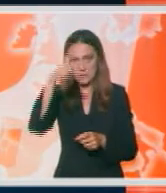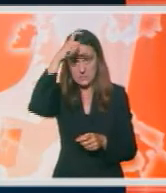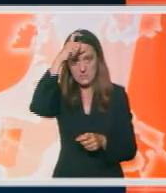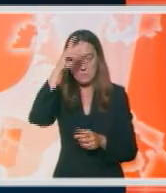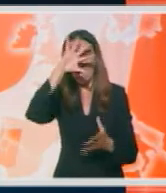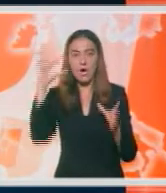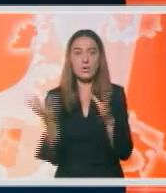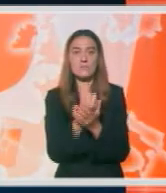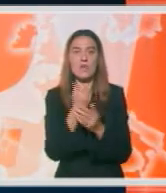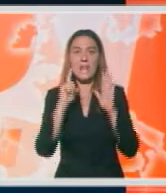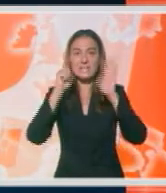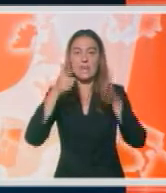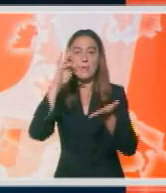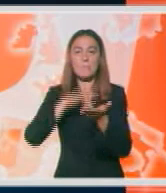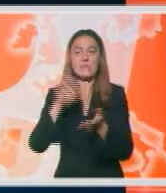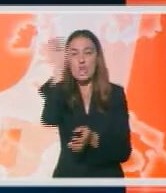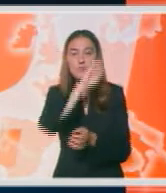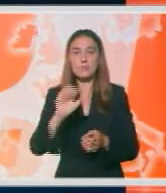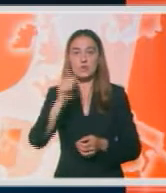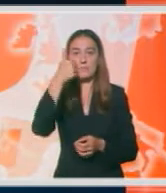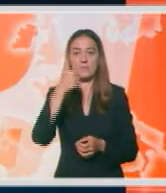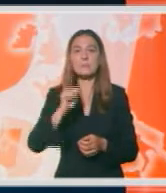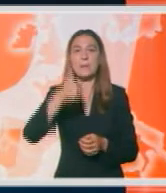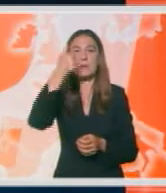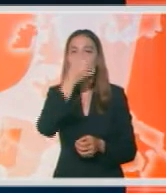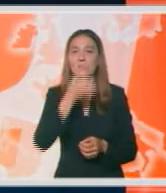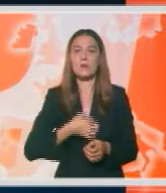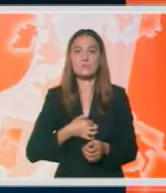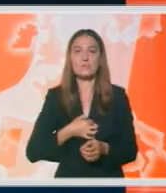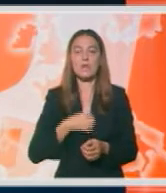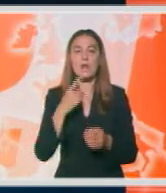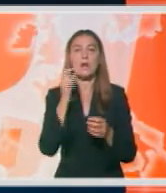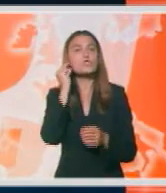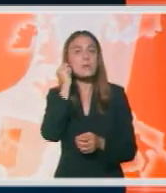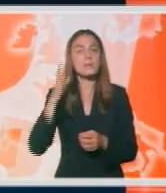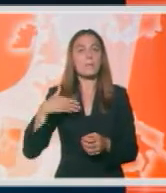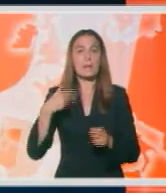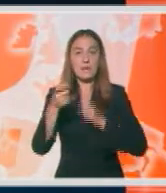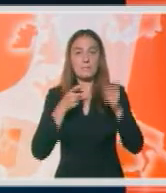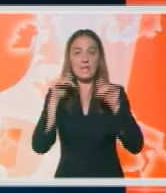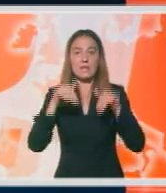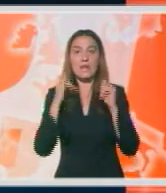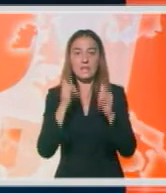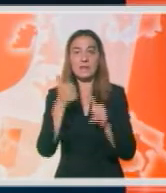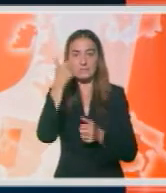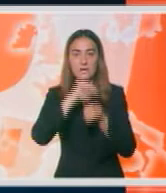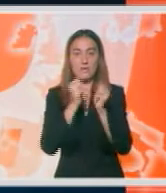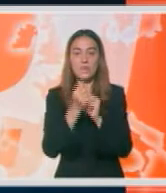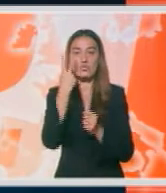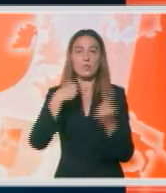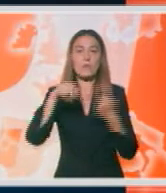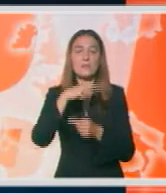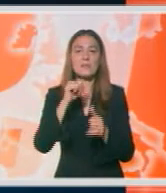Srbije osvojila je 7. mesto na evropskom prvenstvu. Prvak je Francuska. Ženska mlada reprezentacija igra danas prvi meč druge